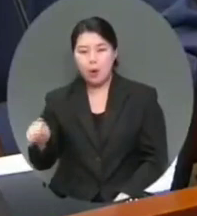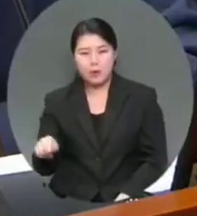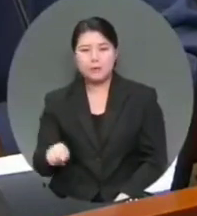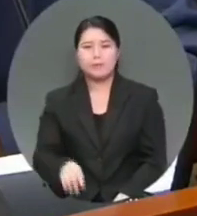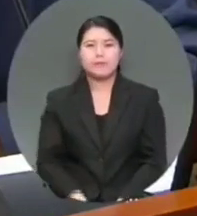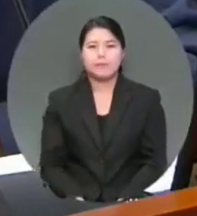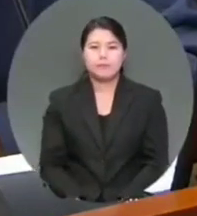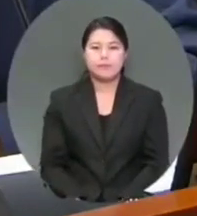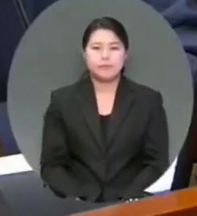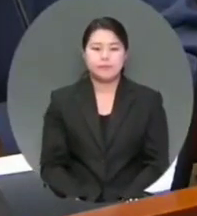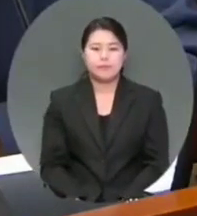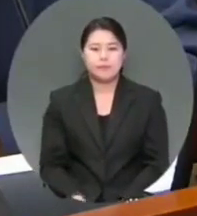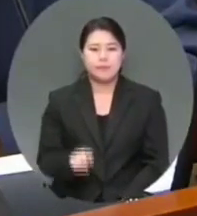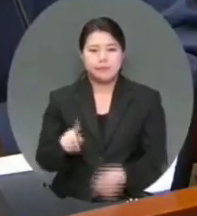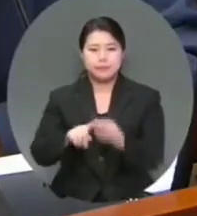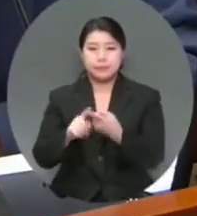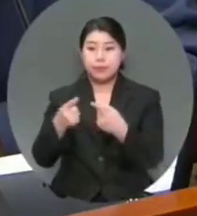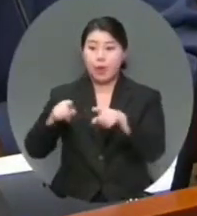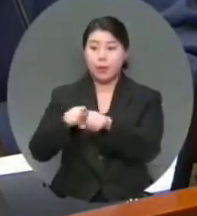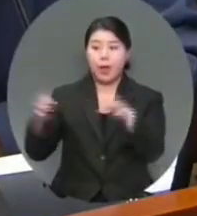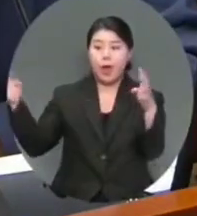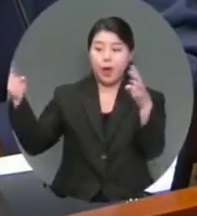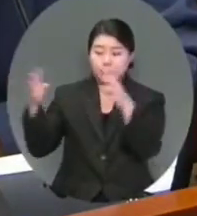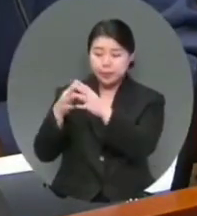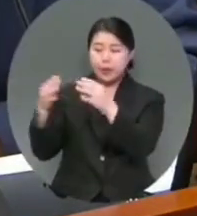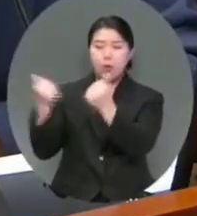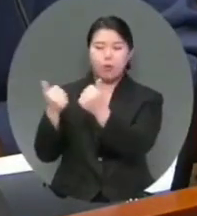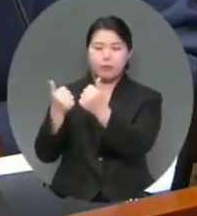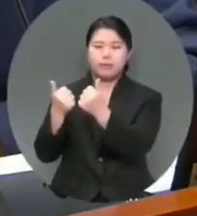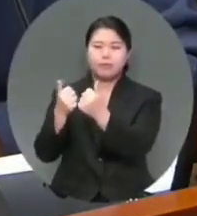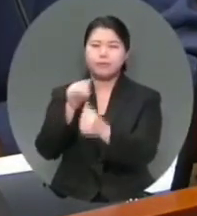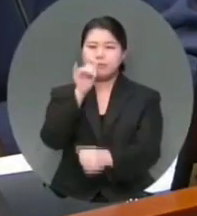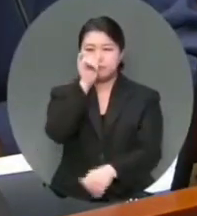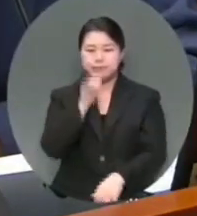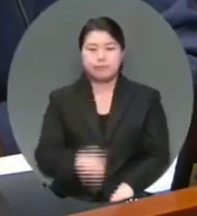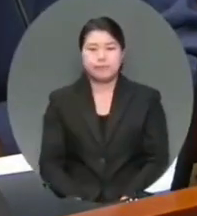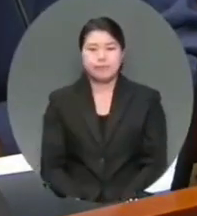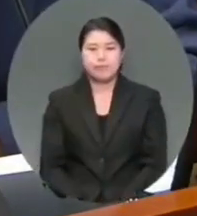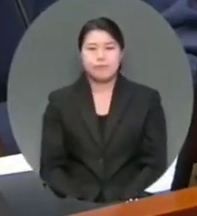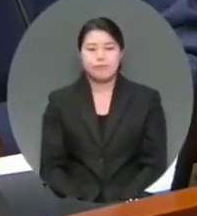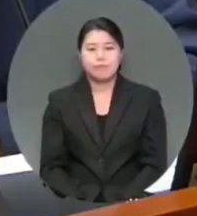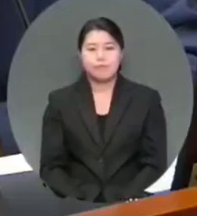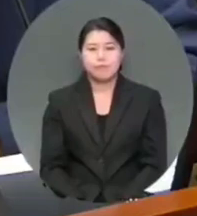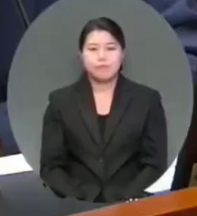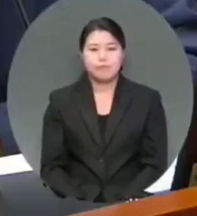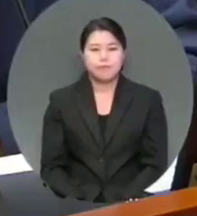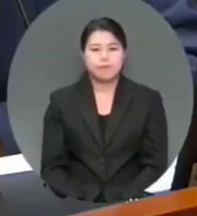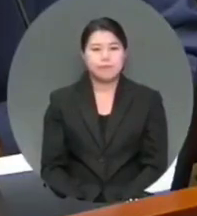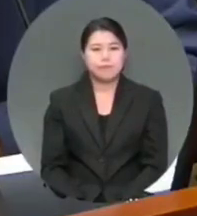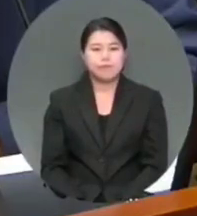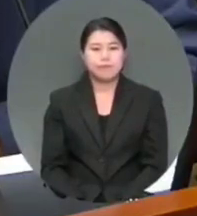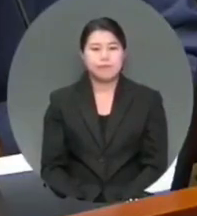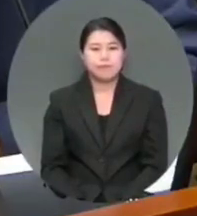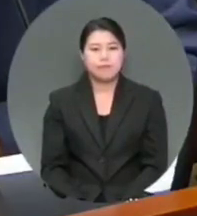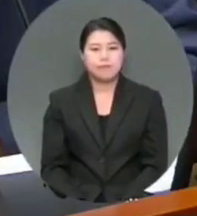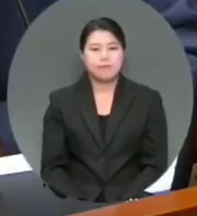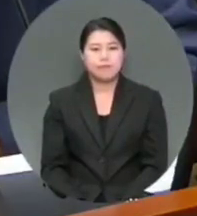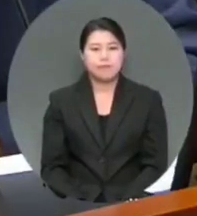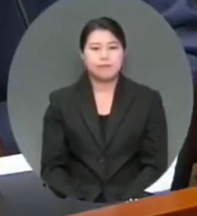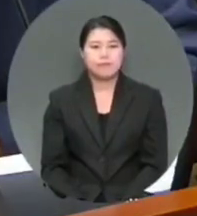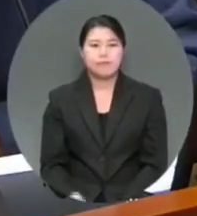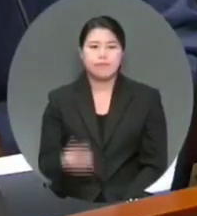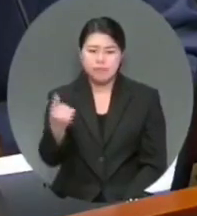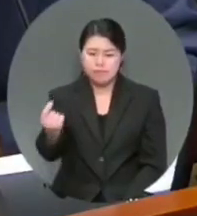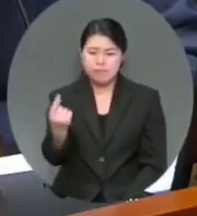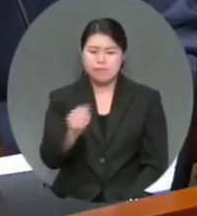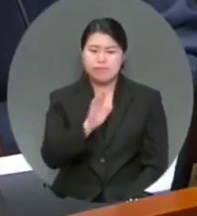일종의 함께 합의를 하는 그런 회의를 하는 것이 바로 재정 전략 회의다. 아니 그래서, 그렇죠. 그건 저 교과서에 나와 있는